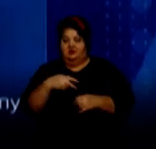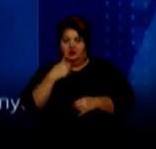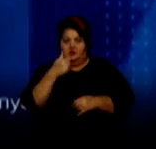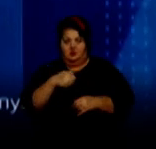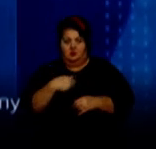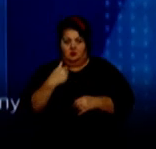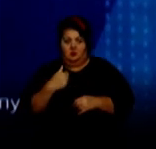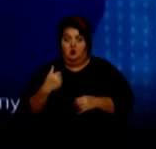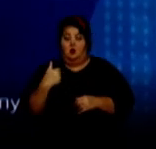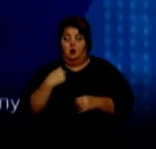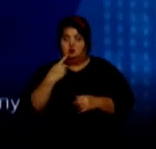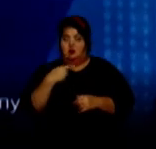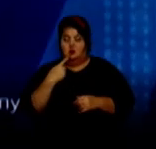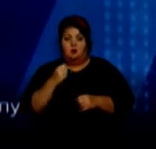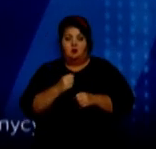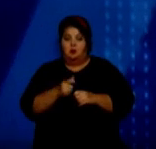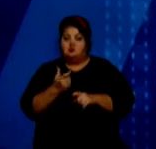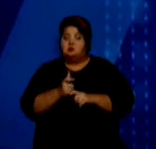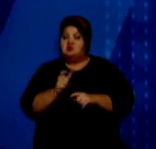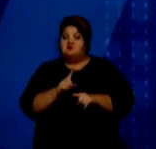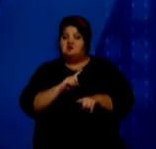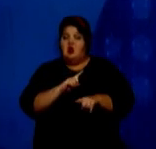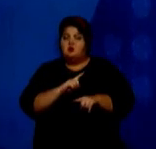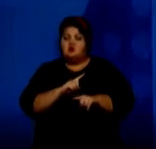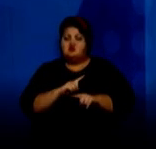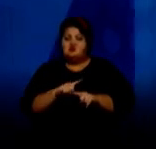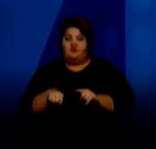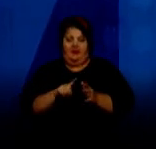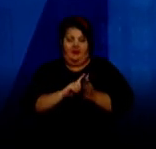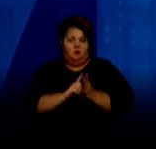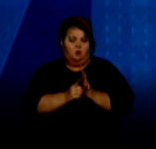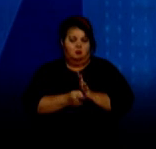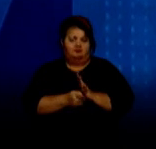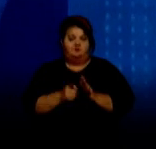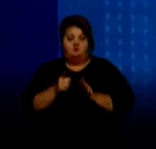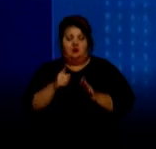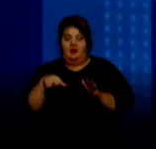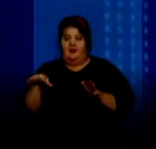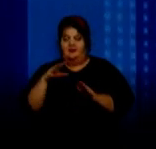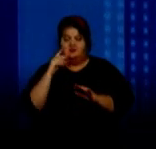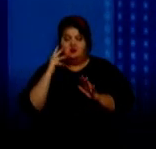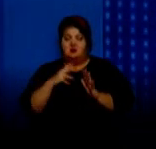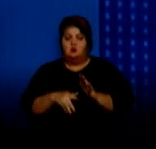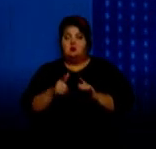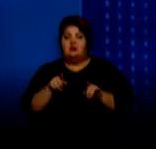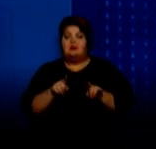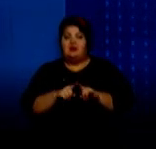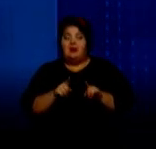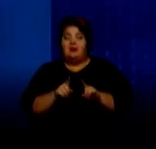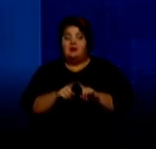зазначити, що зробили це надзвичайно швидко, тому що всі розуміють, і проєктувальники, зокрема, що це такий,